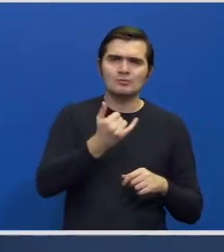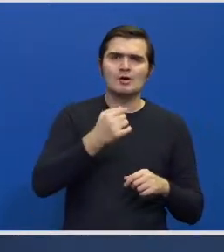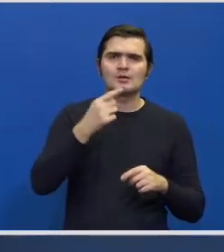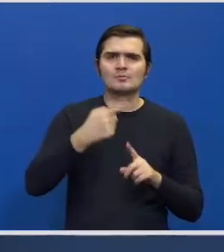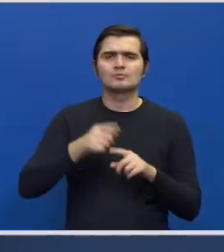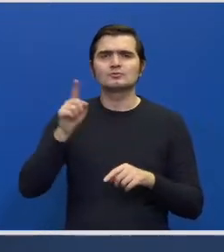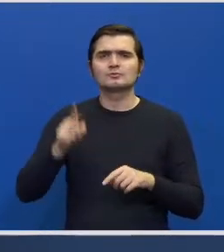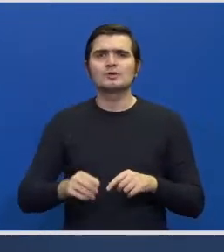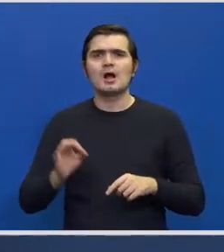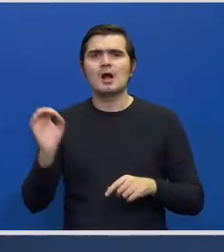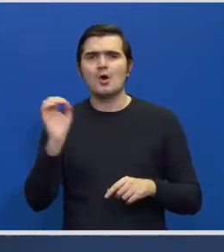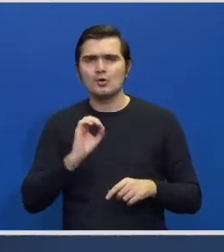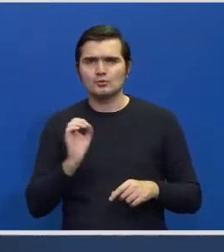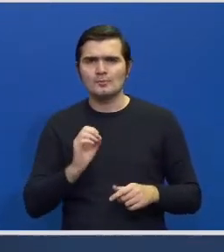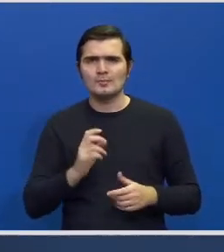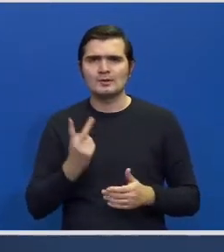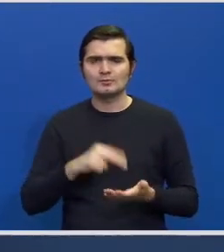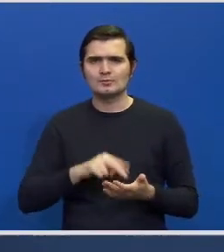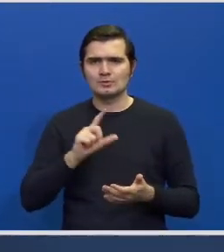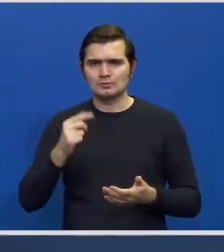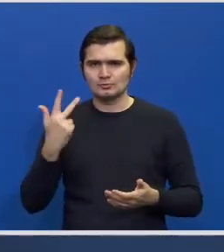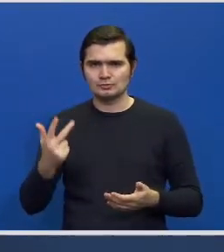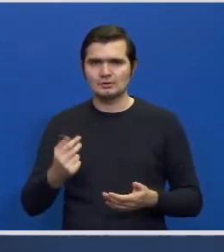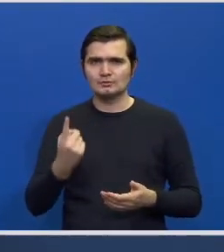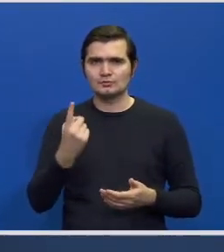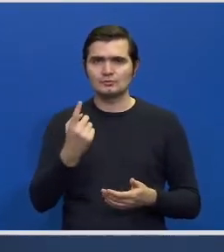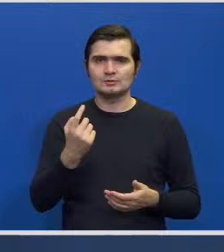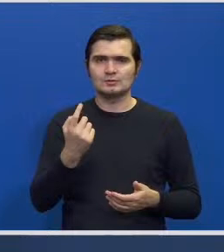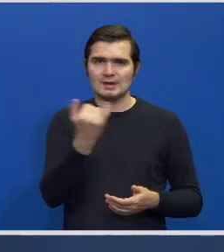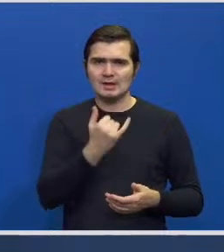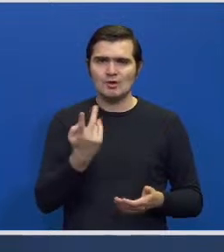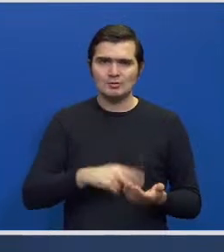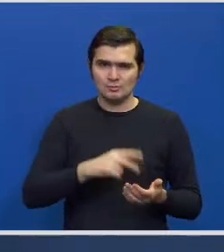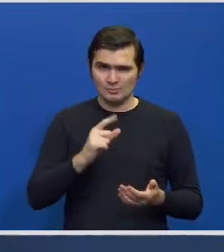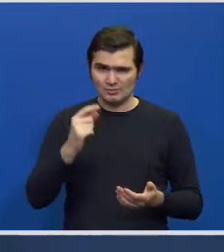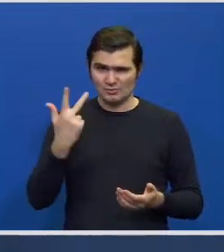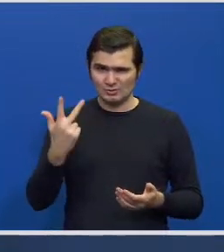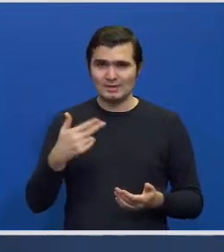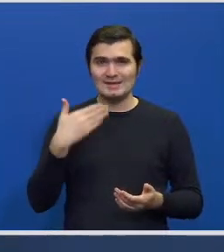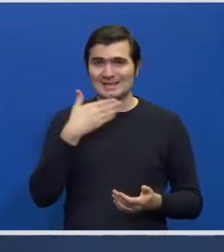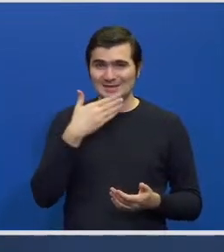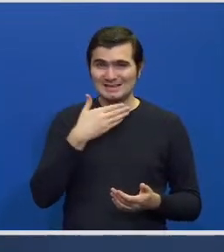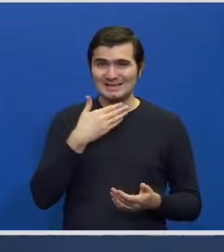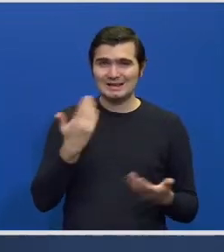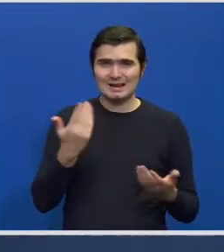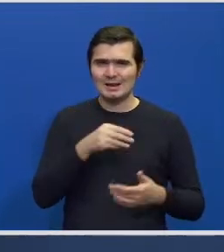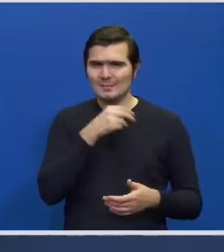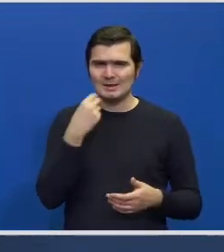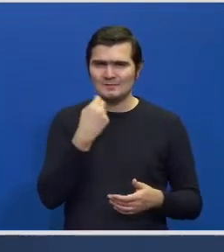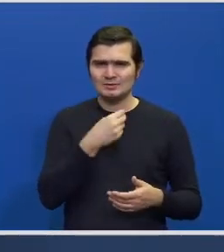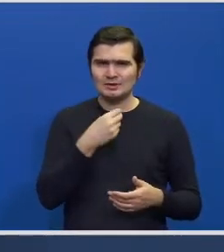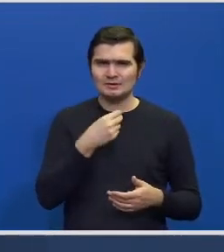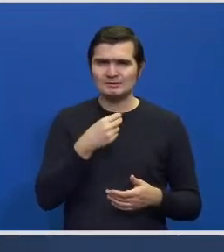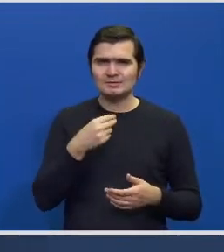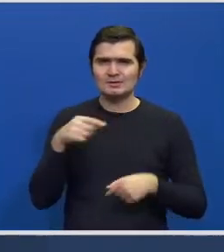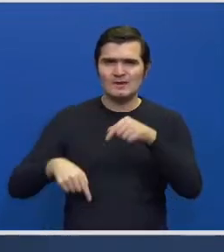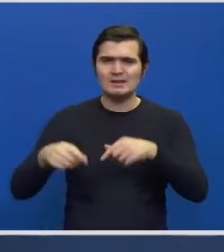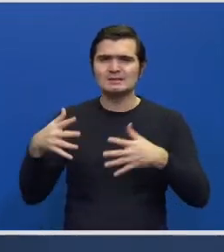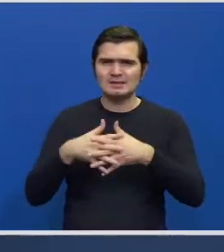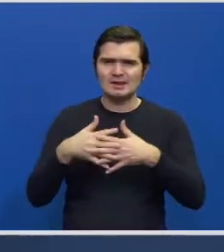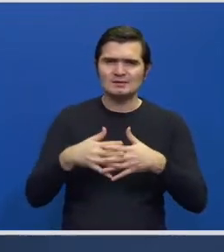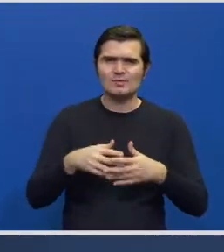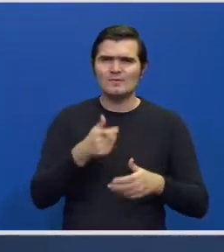lunile ianuarie și octombrie 2023. Începând cu data de 1 ianuarie 2023, indemnizația de